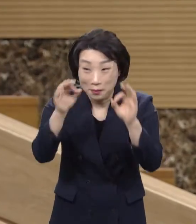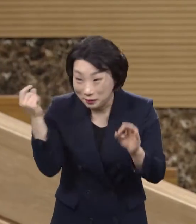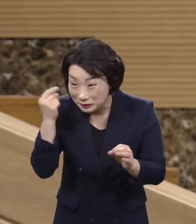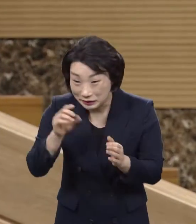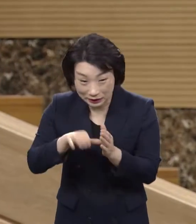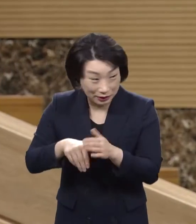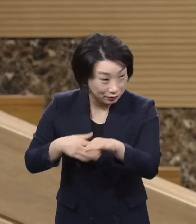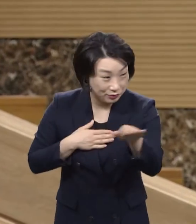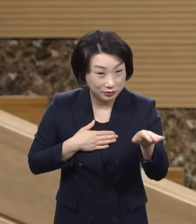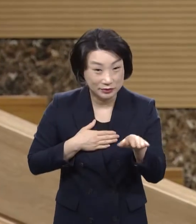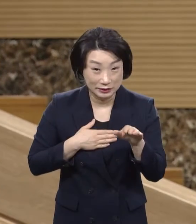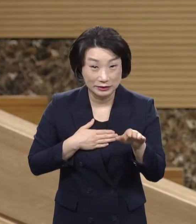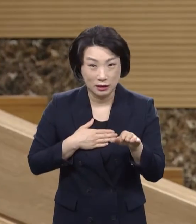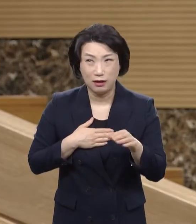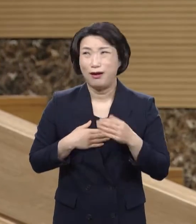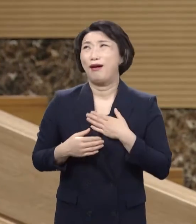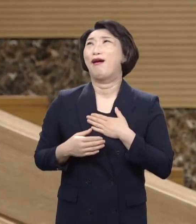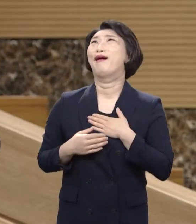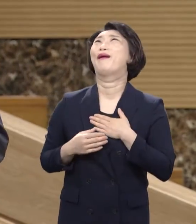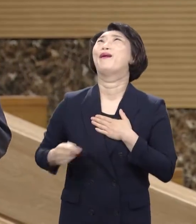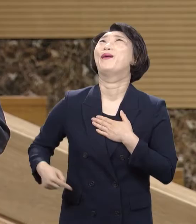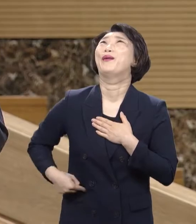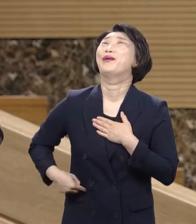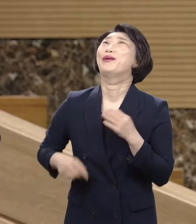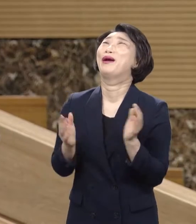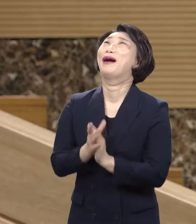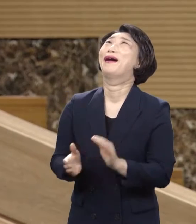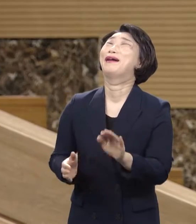듣고 내가 깨달았다,